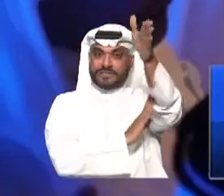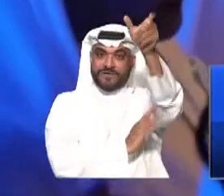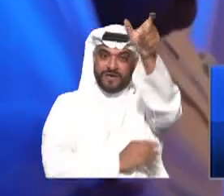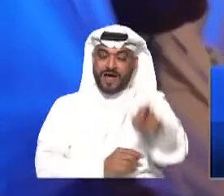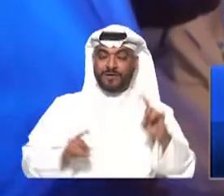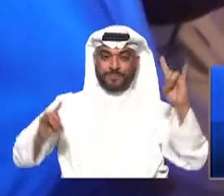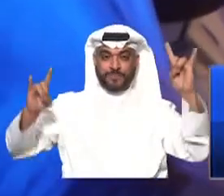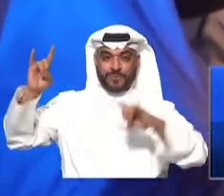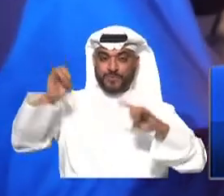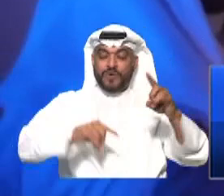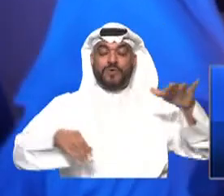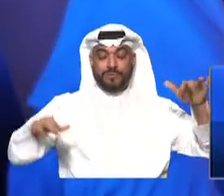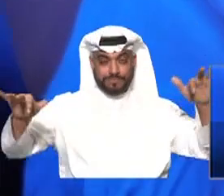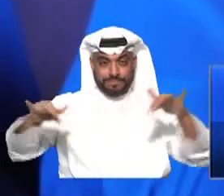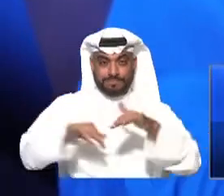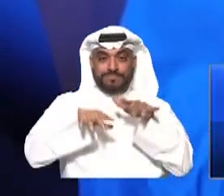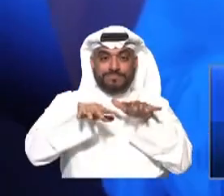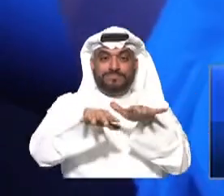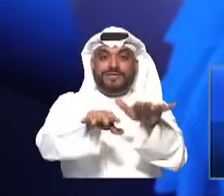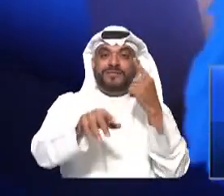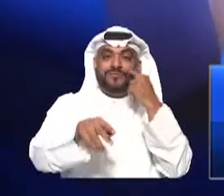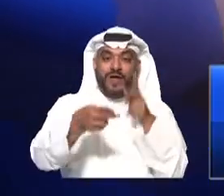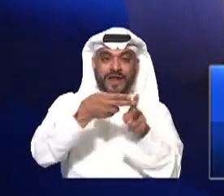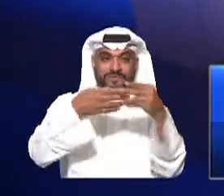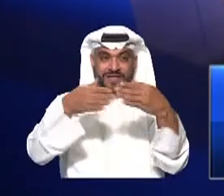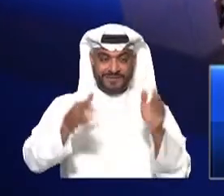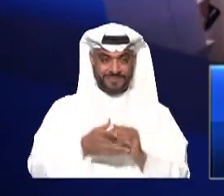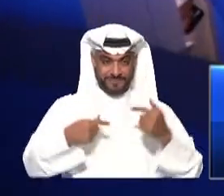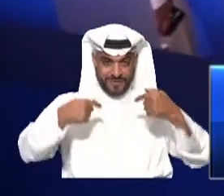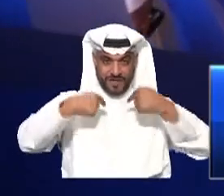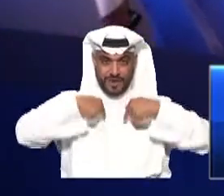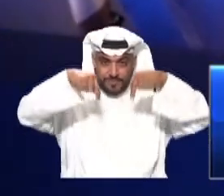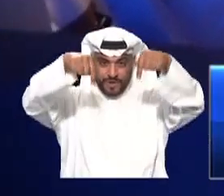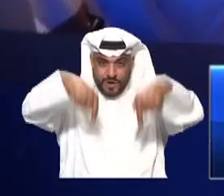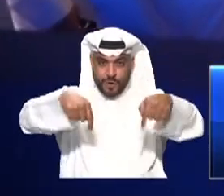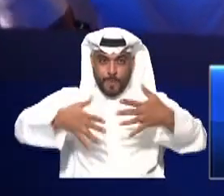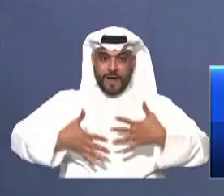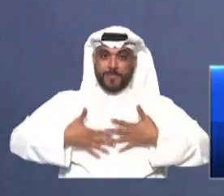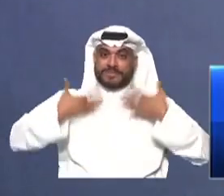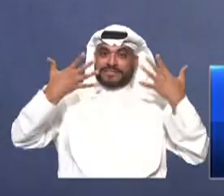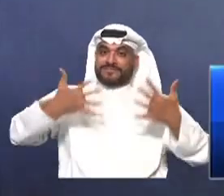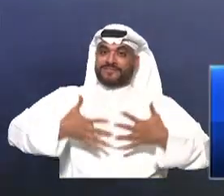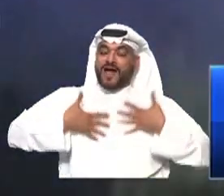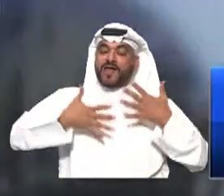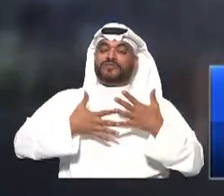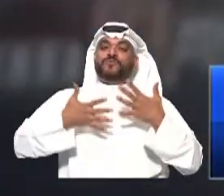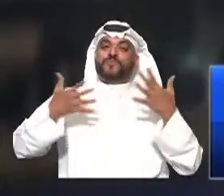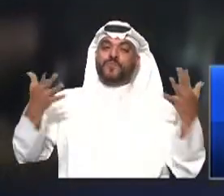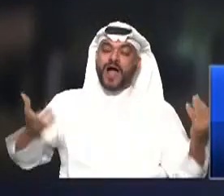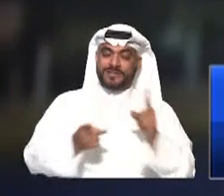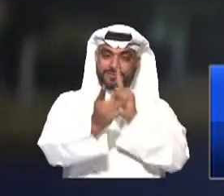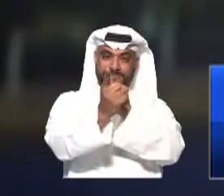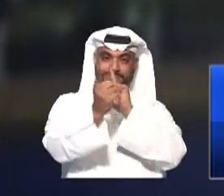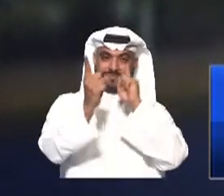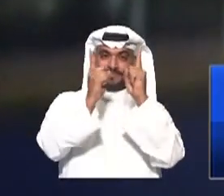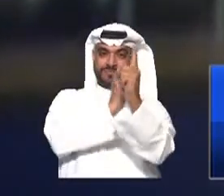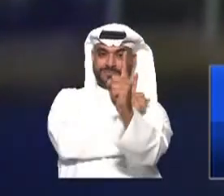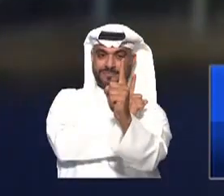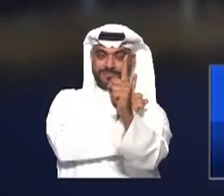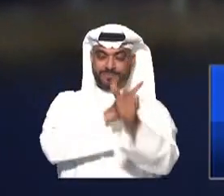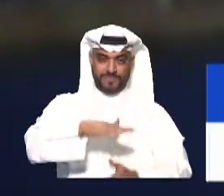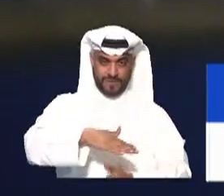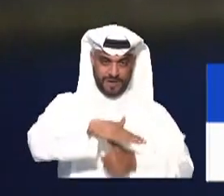بالإمارات، وجموع غفيرة من رواد إكسبو. اليوم أنا سعيد ويشرفني أن أمثل سمو رئيس مجلس